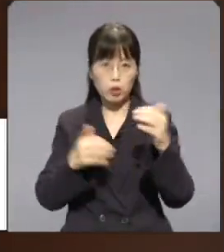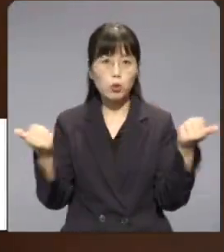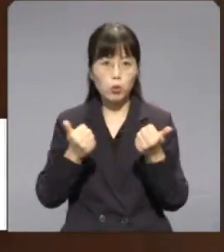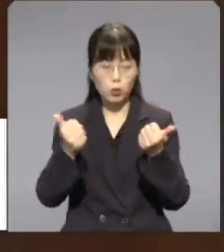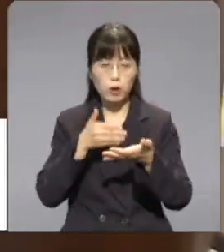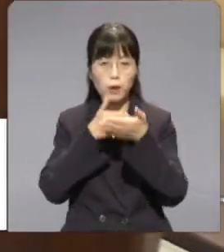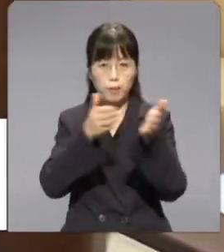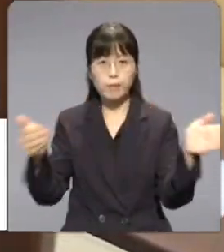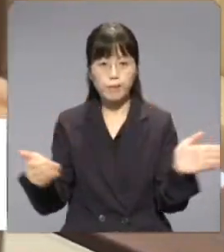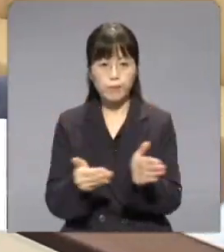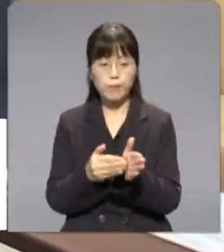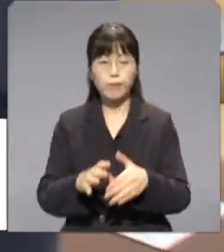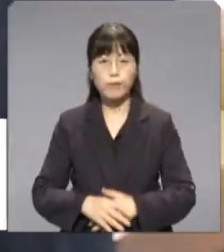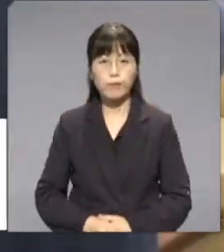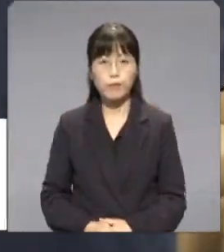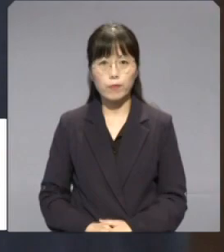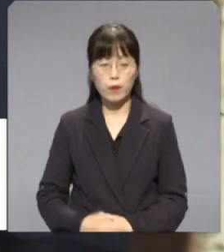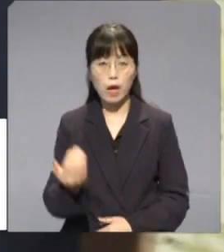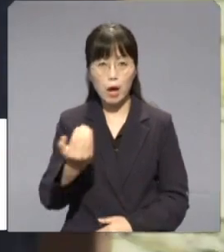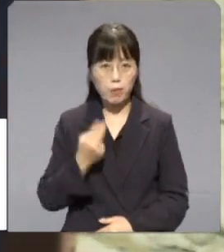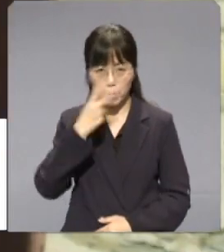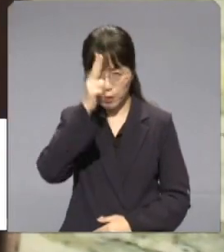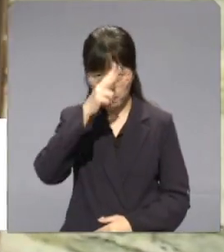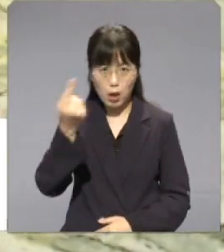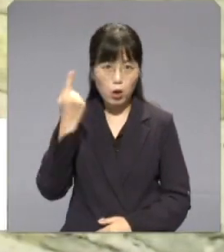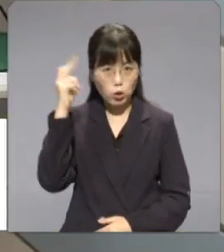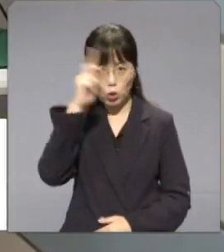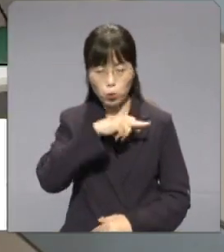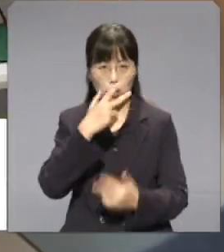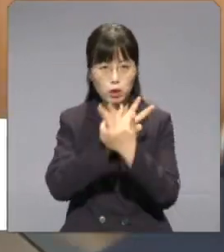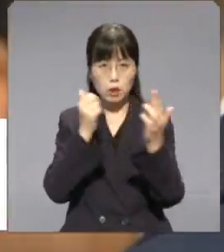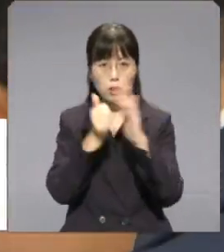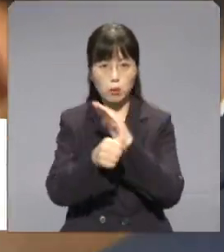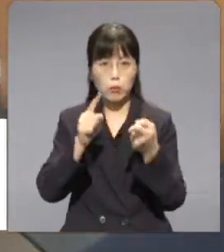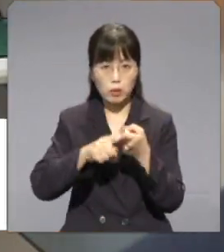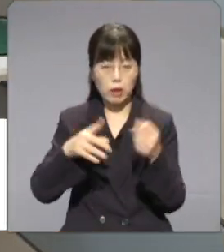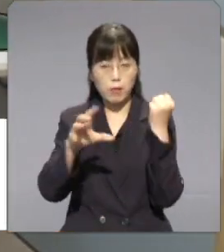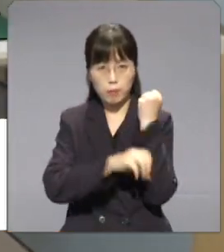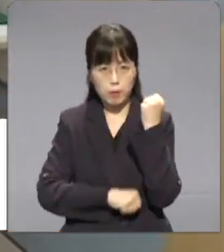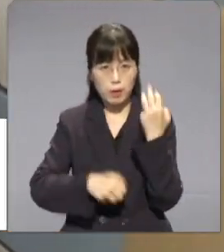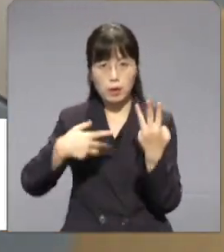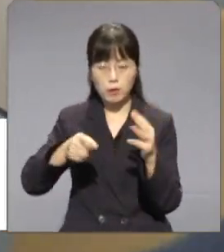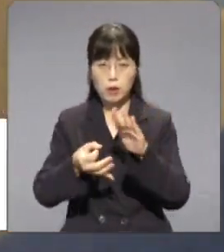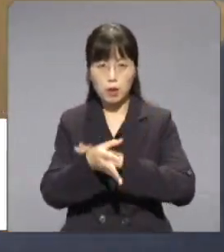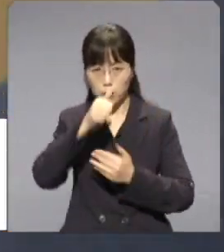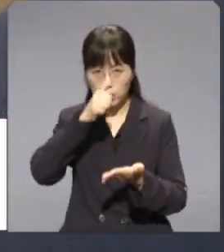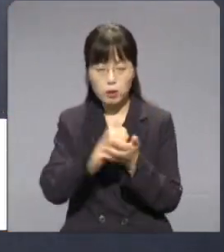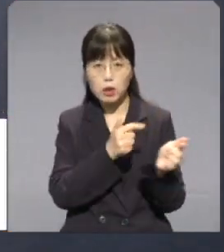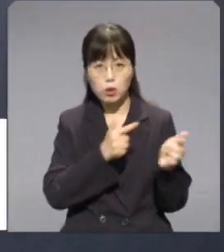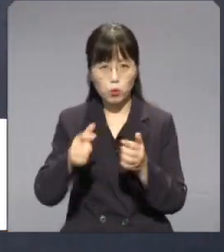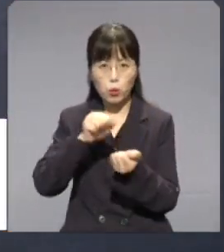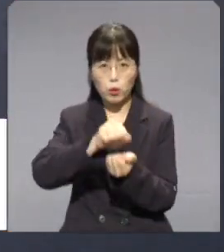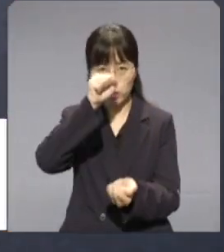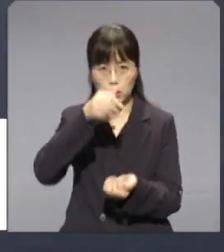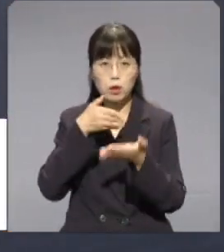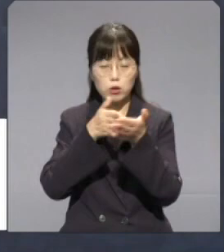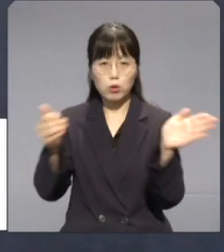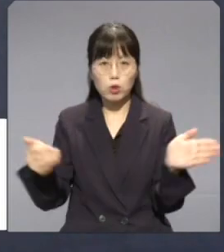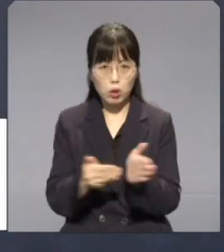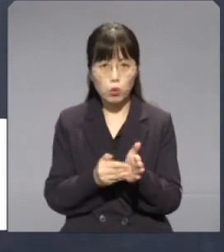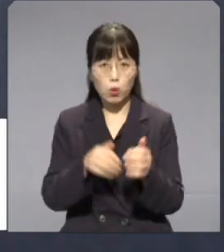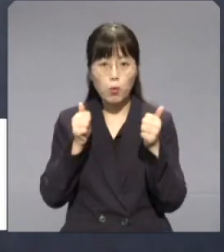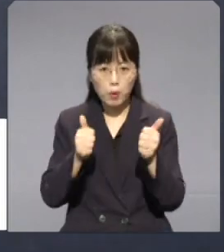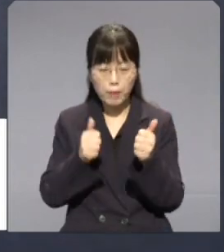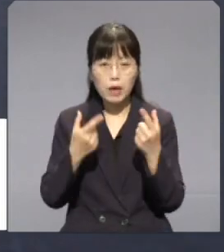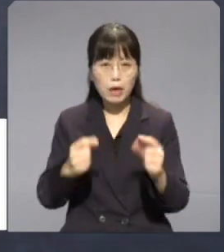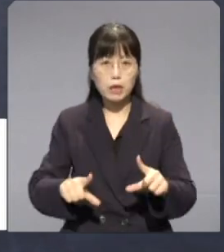국회에 제출했습니다. 앞서 검찰은 어제 오전 이 대표에 대해 배임과 제3자 뇌물죄 등으로 영장을 청구했고